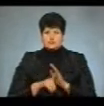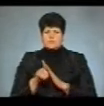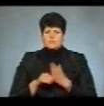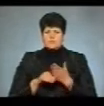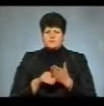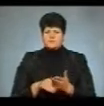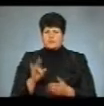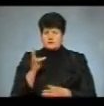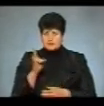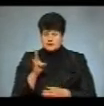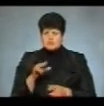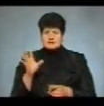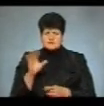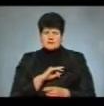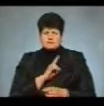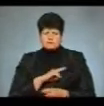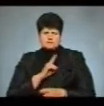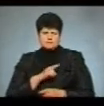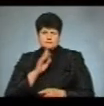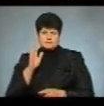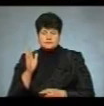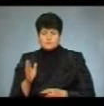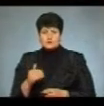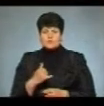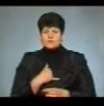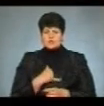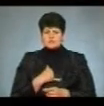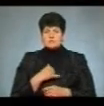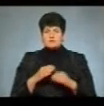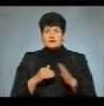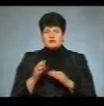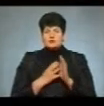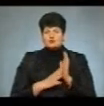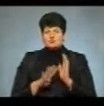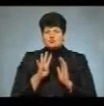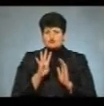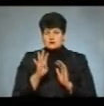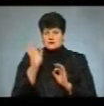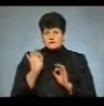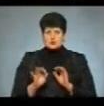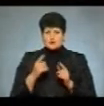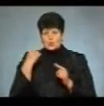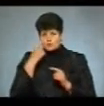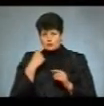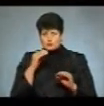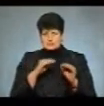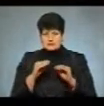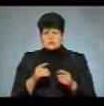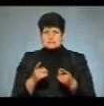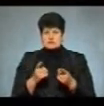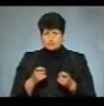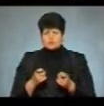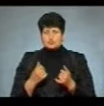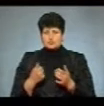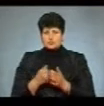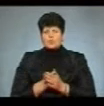Тобто це все буде зараз посилюватись, і в нас практично 94% особового складу якраз залучено зараз